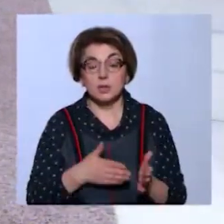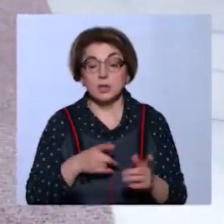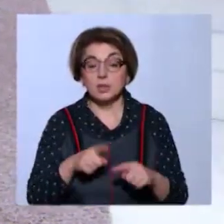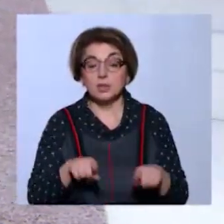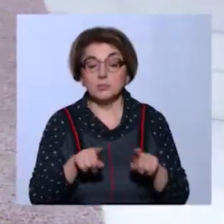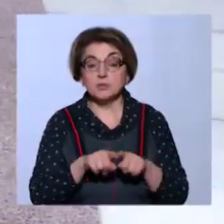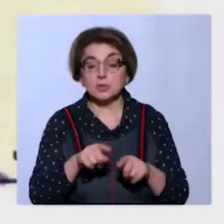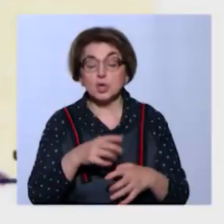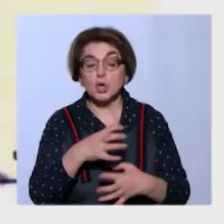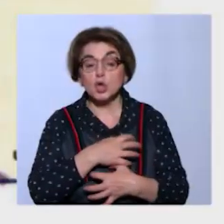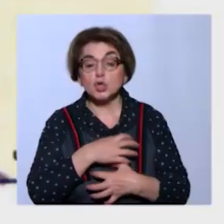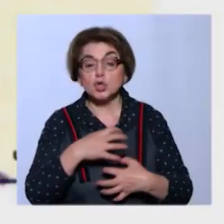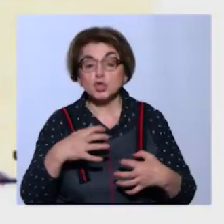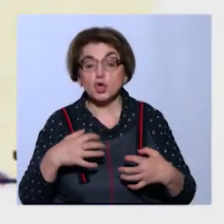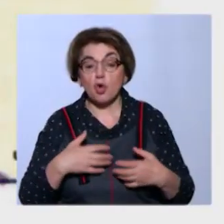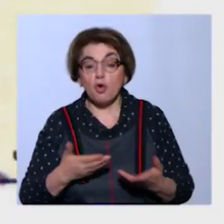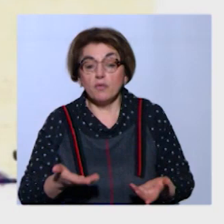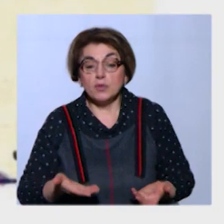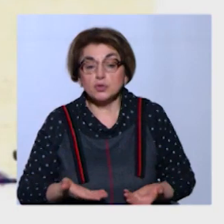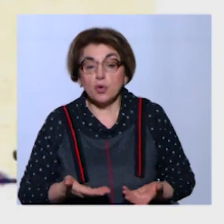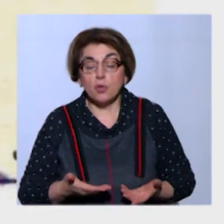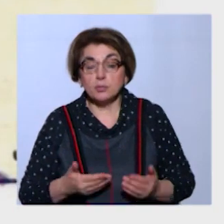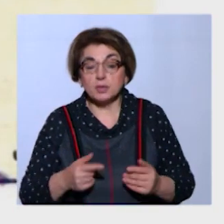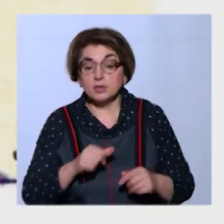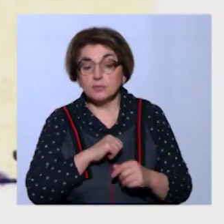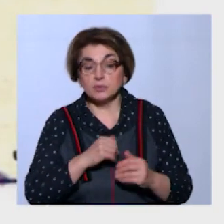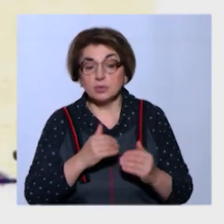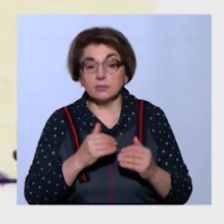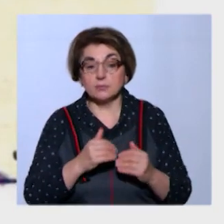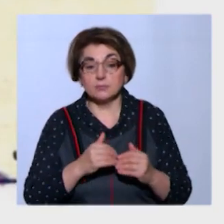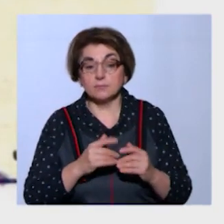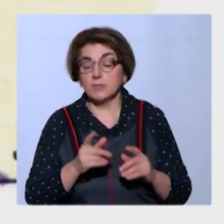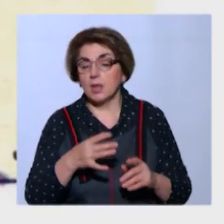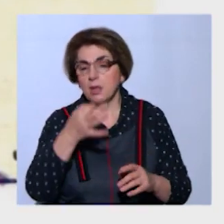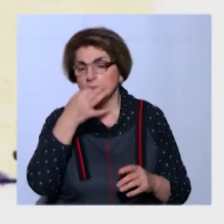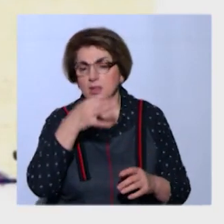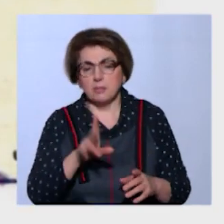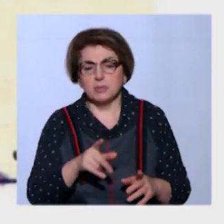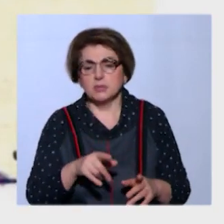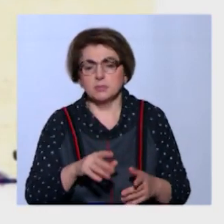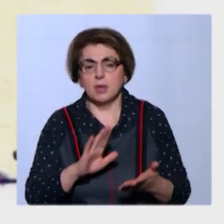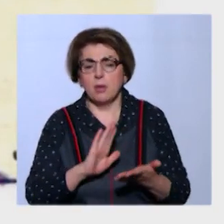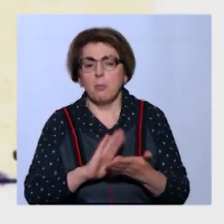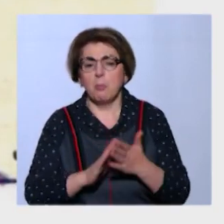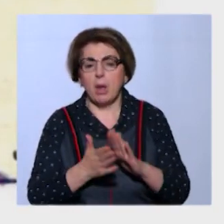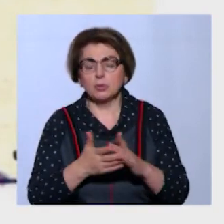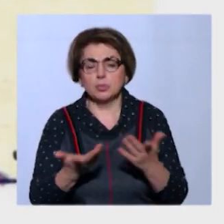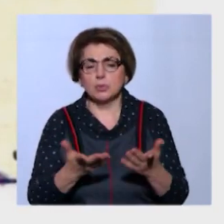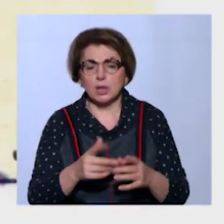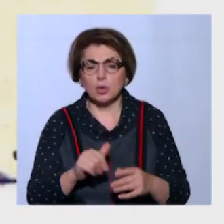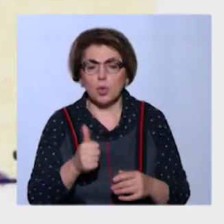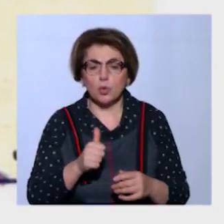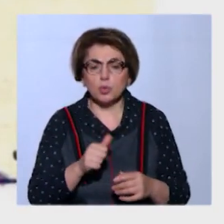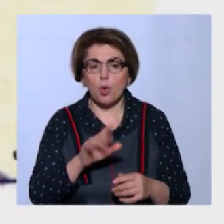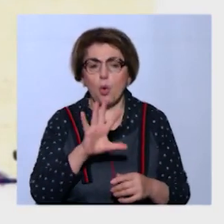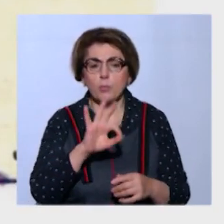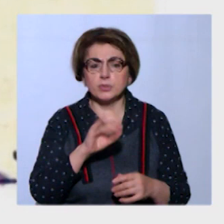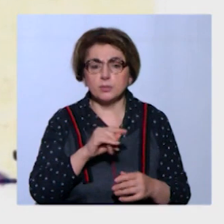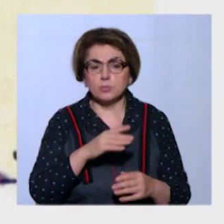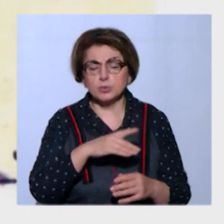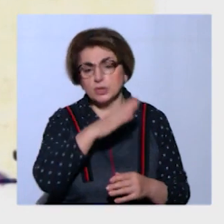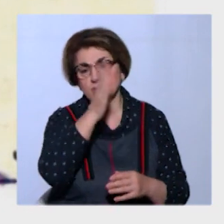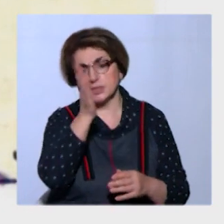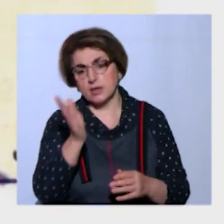ორგანიზმისათვის ცხოველქმედების პროცესის დამქვეითებელი. არ აქვს მნიშვნელობა ფაქტორი ოპტიმუმიდან